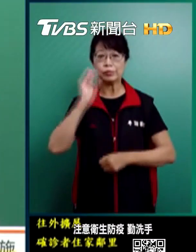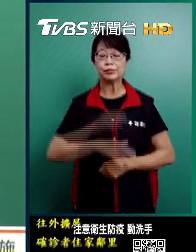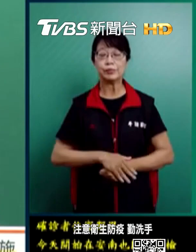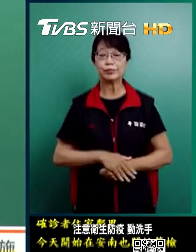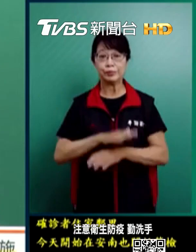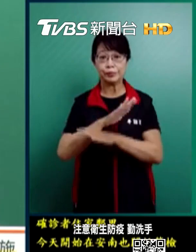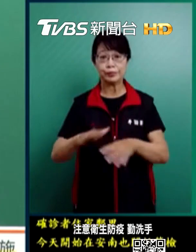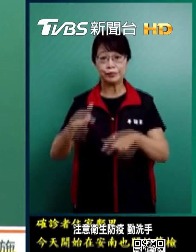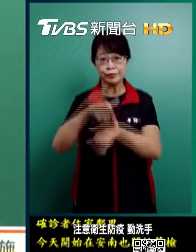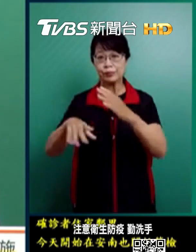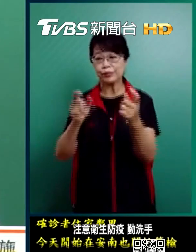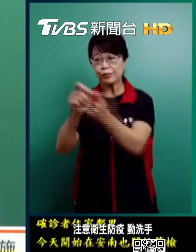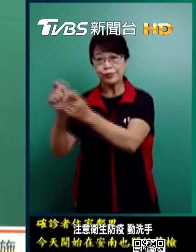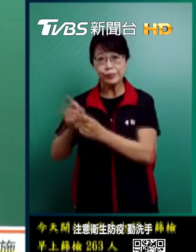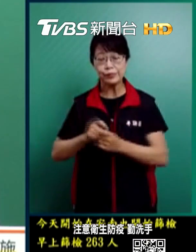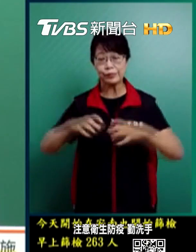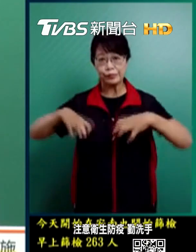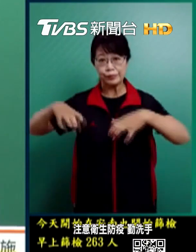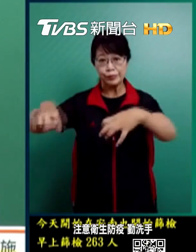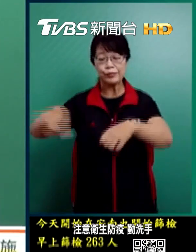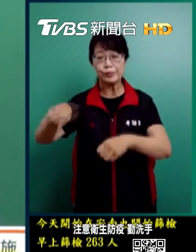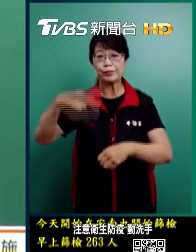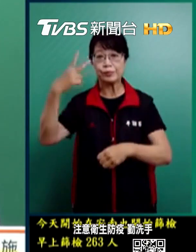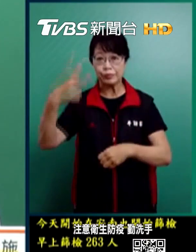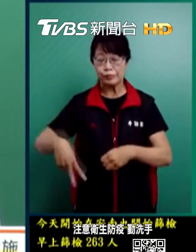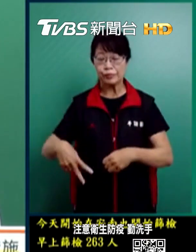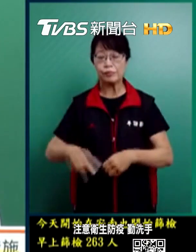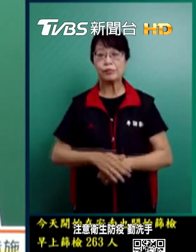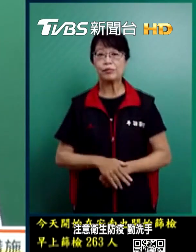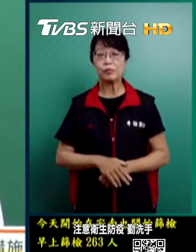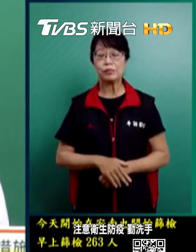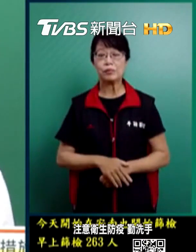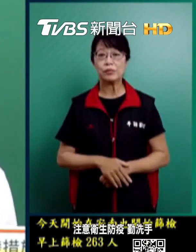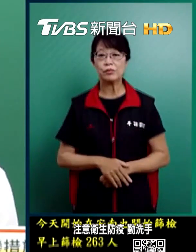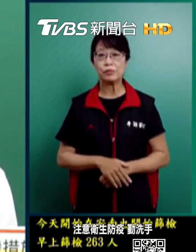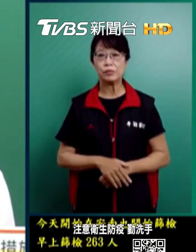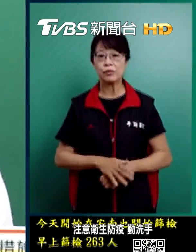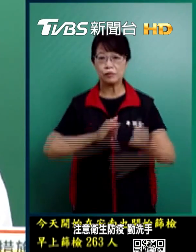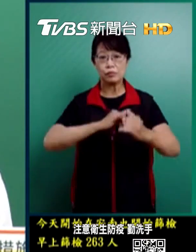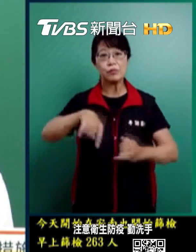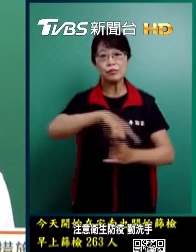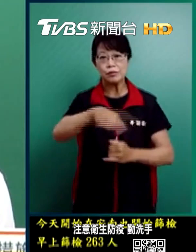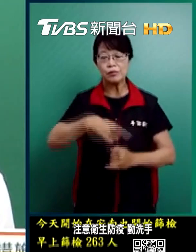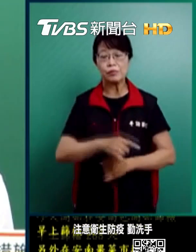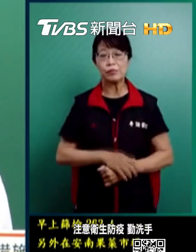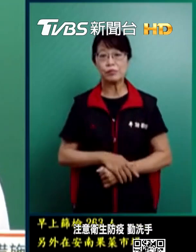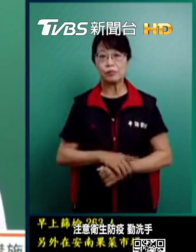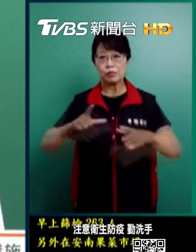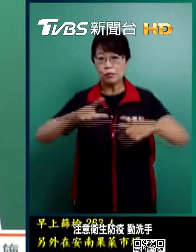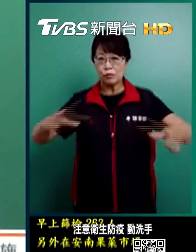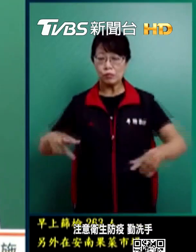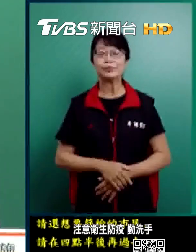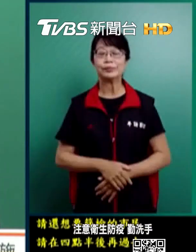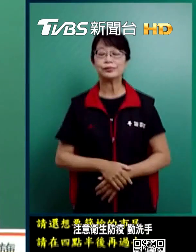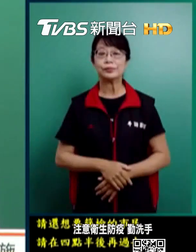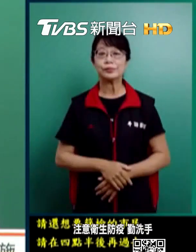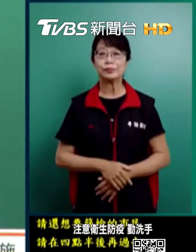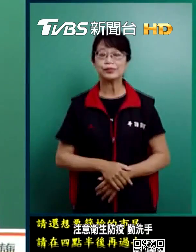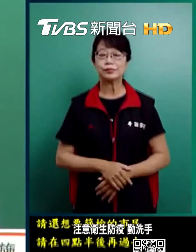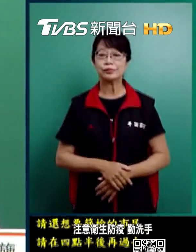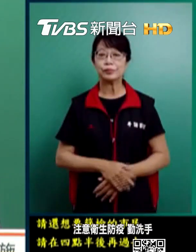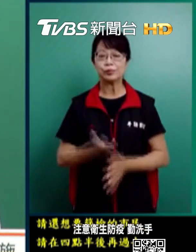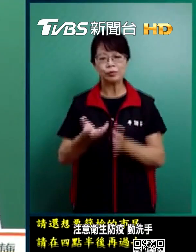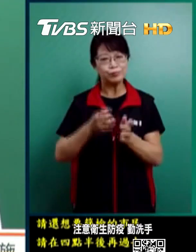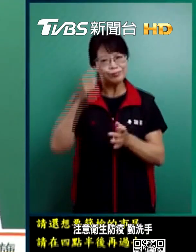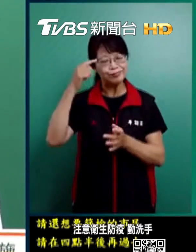果菜市场，我们针对摊商还有我们的安南区的一个附近的市民齁，我们也做一个扩大的 PCR 筛检，所以我们预